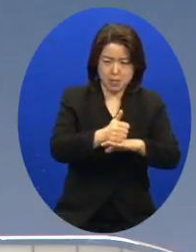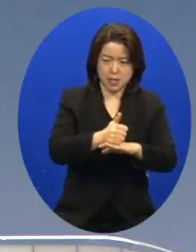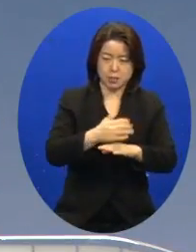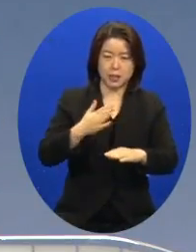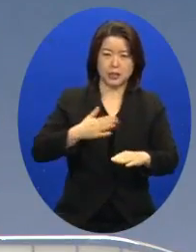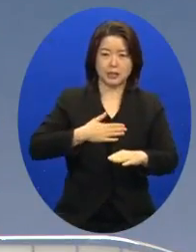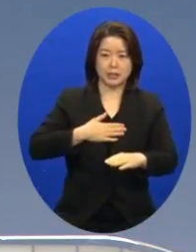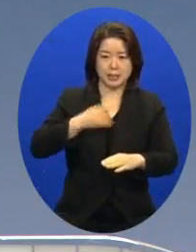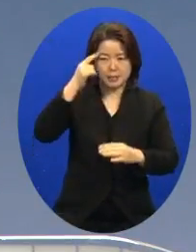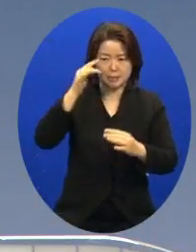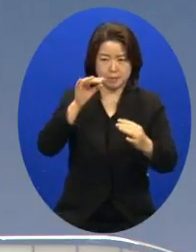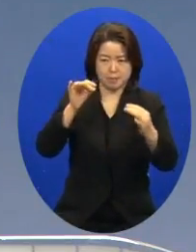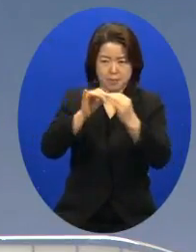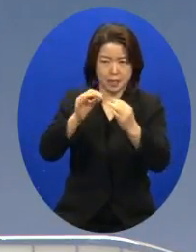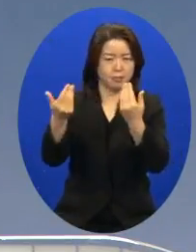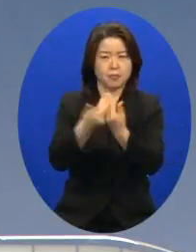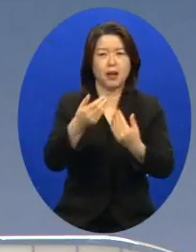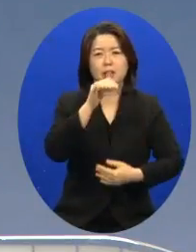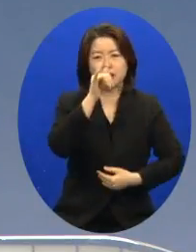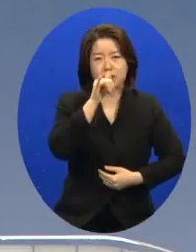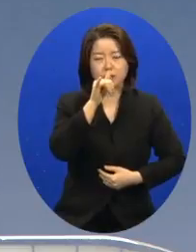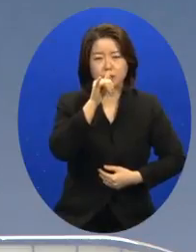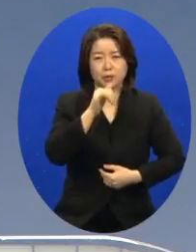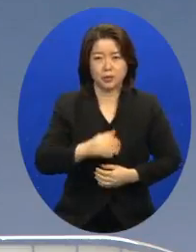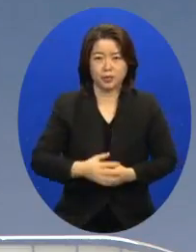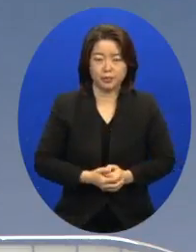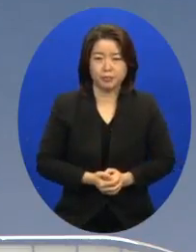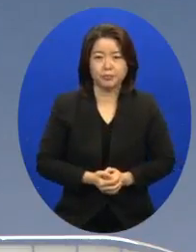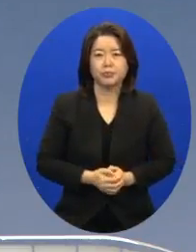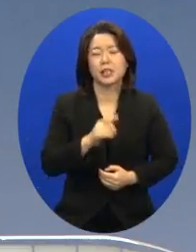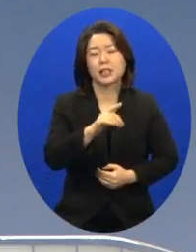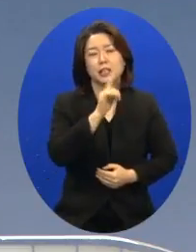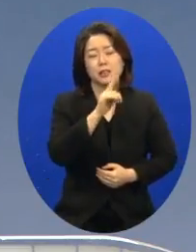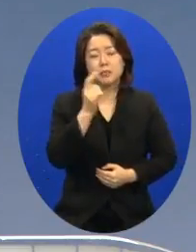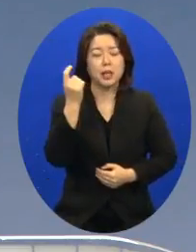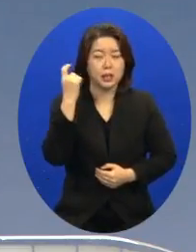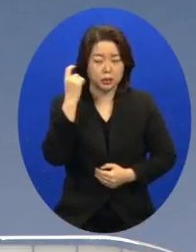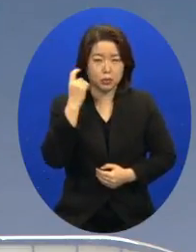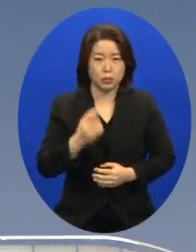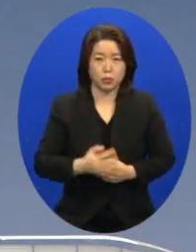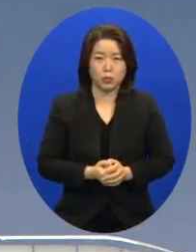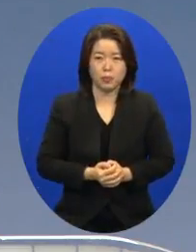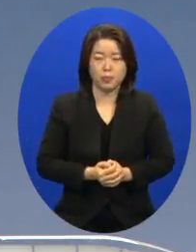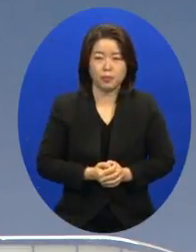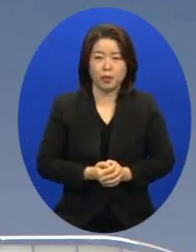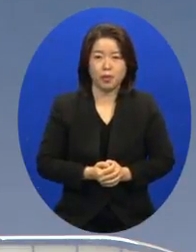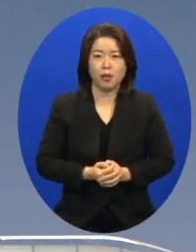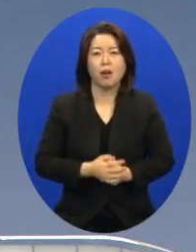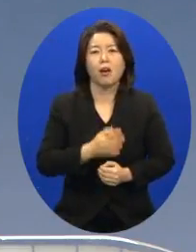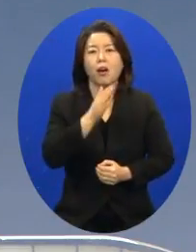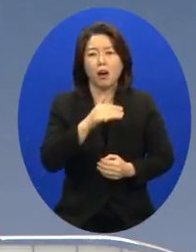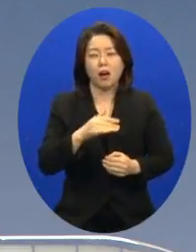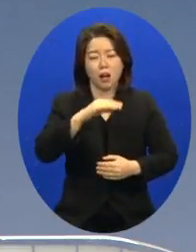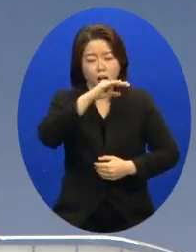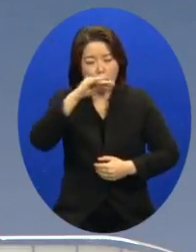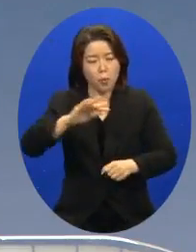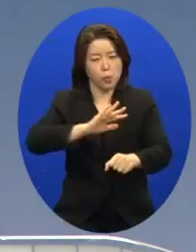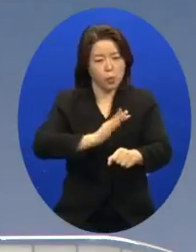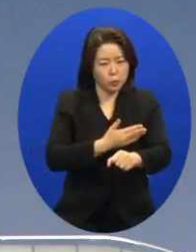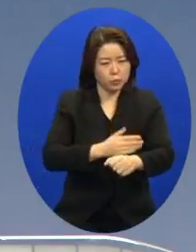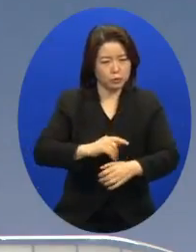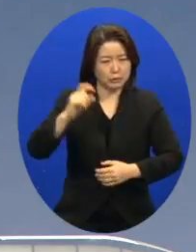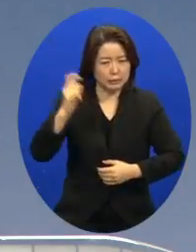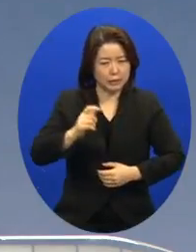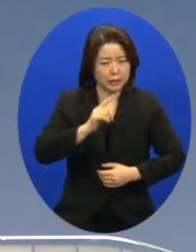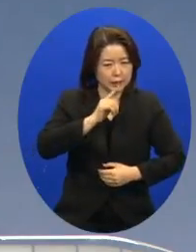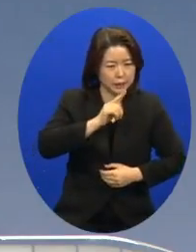자기 의견을 굽히지 않았다 는 겁니다 제가 그 말을 듣고 아 옳고 그런 것을 강하게